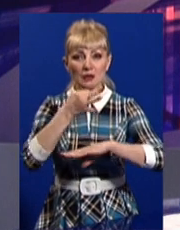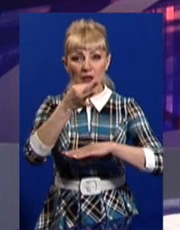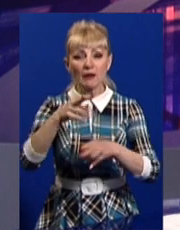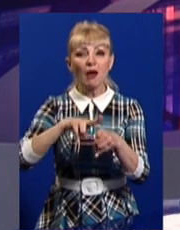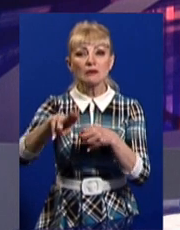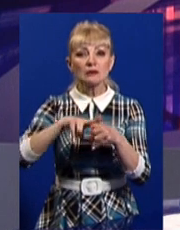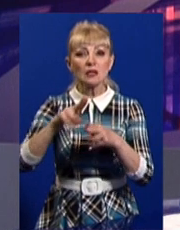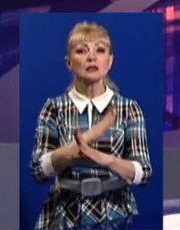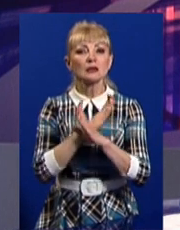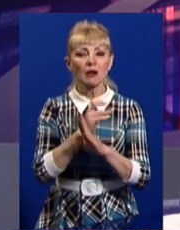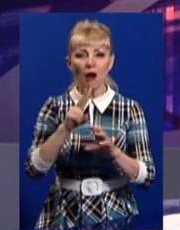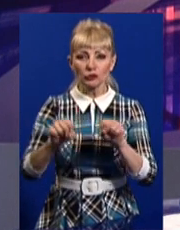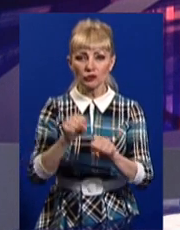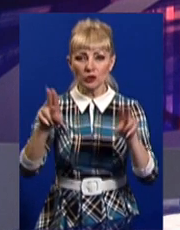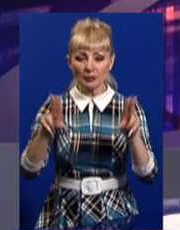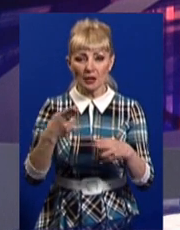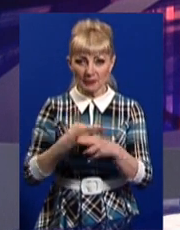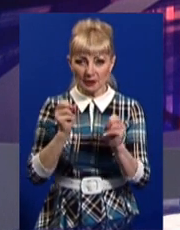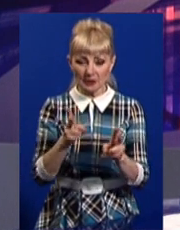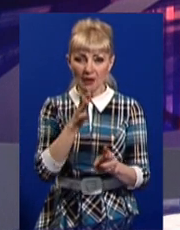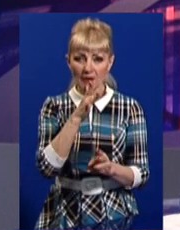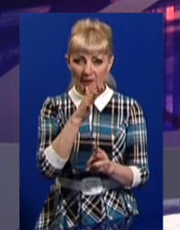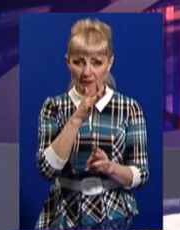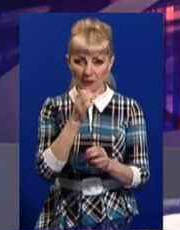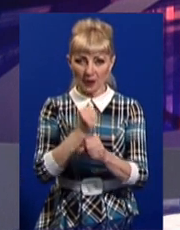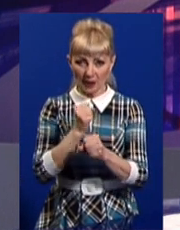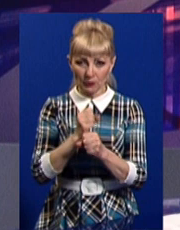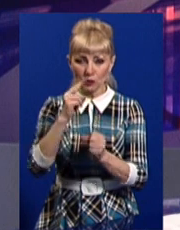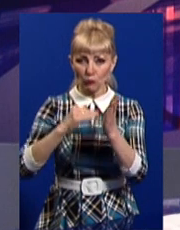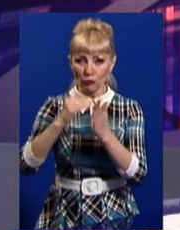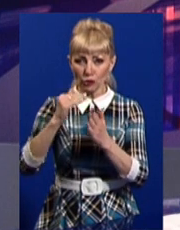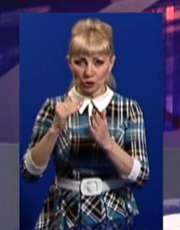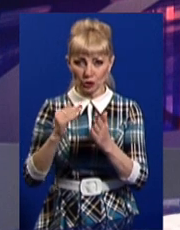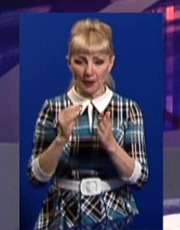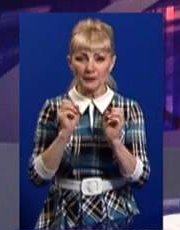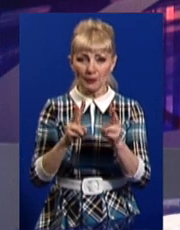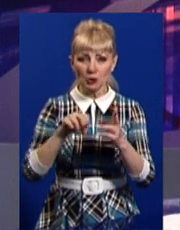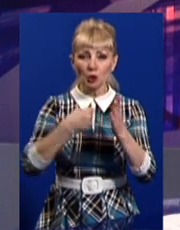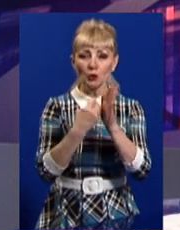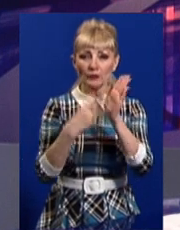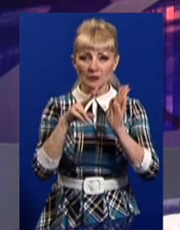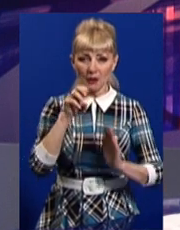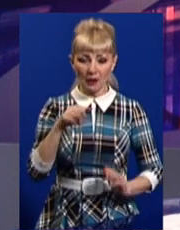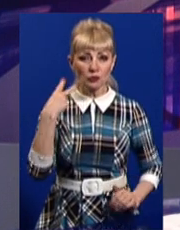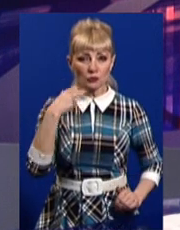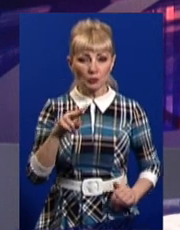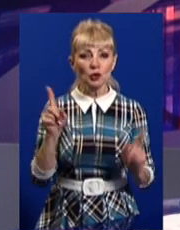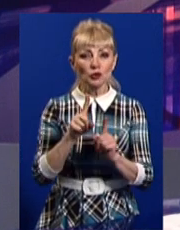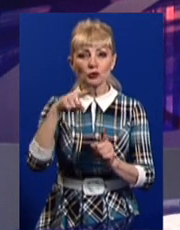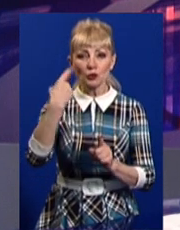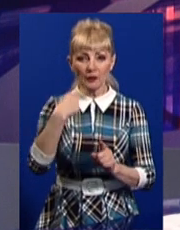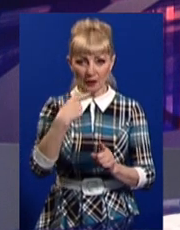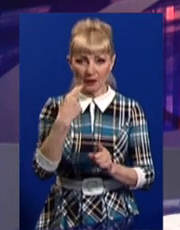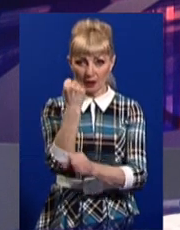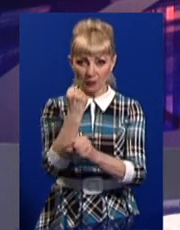слюсаря розслідують як порушення правил безпеки під час робіт з підвищеною небезпекою. Це до 8 років ув'язнення. Що говорять